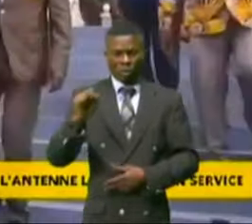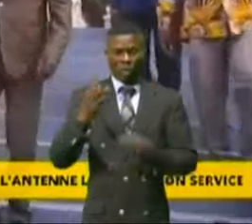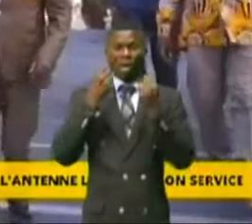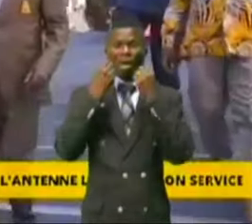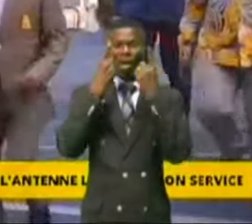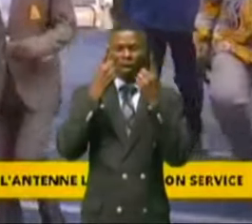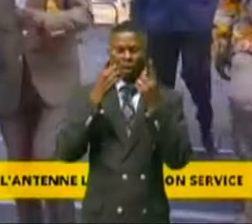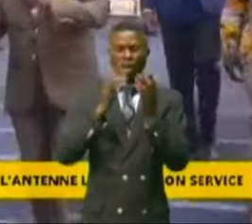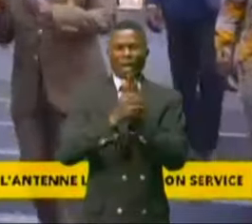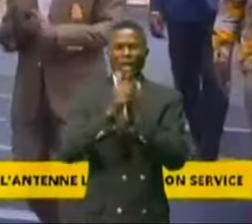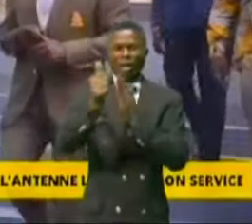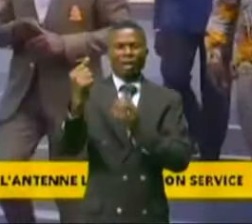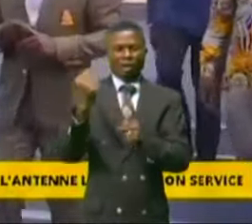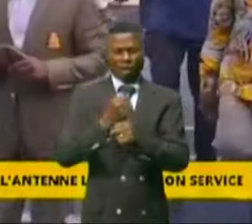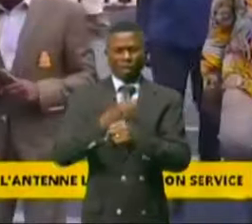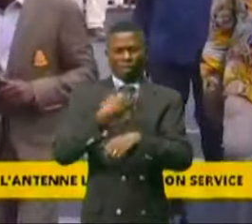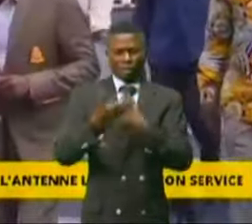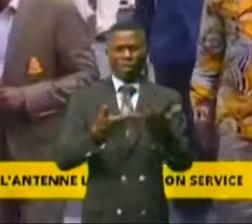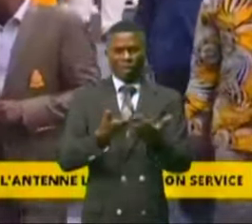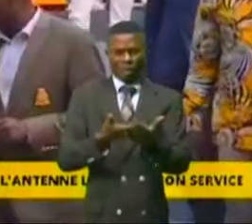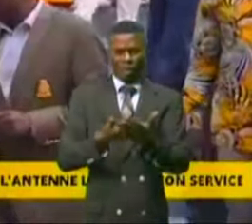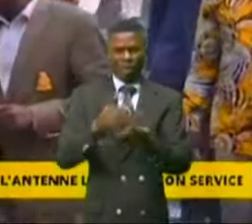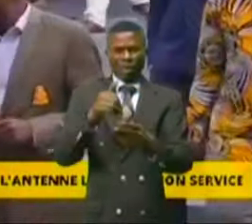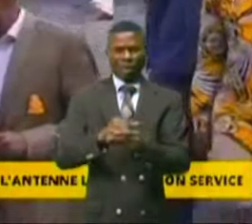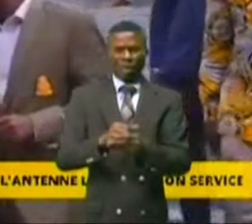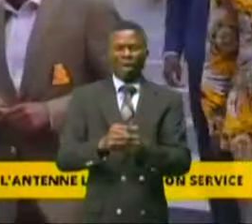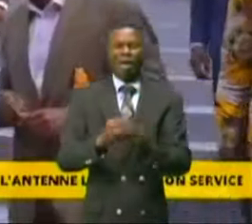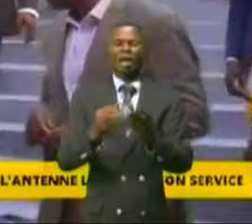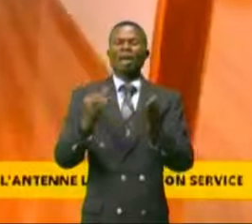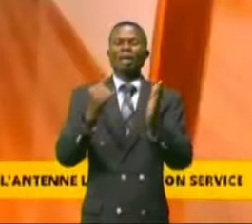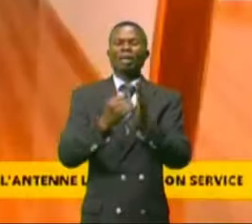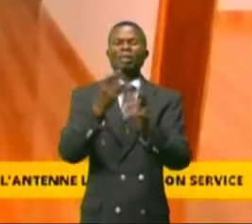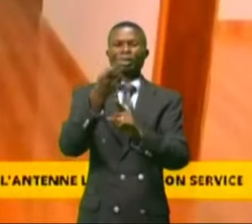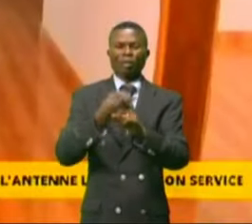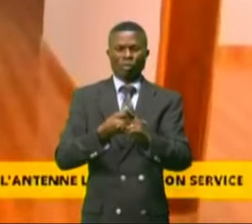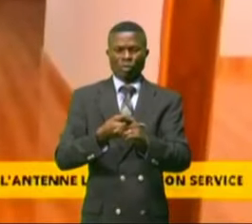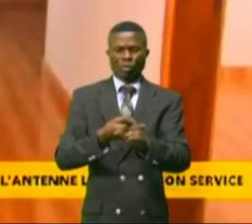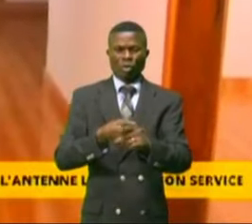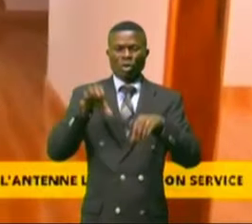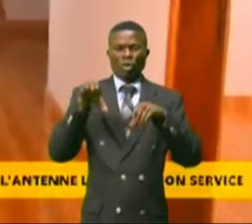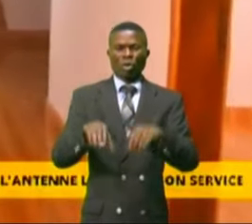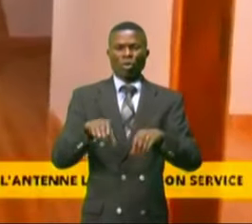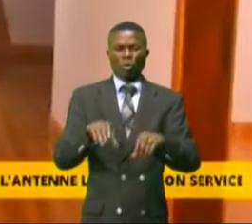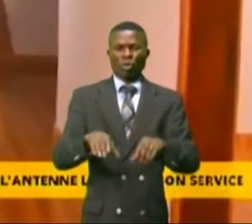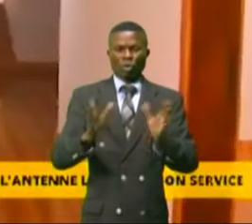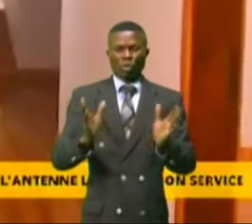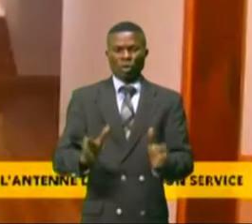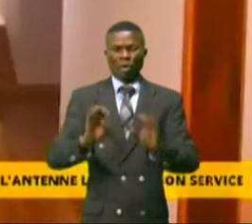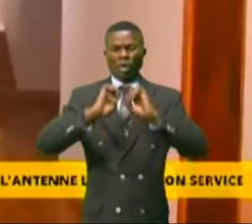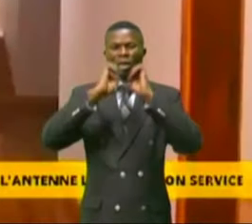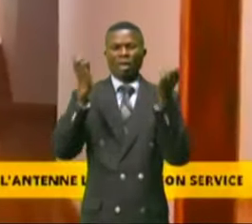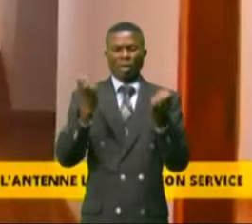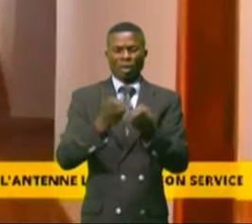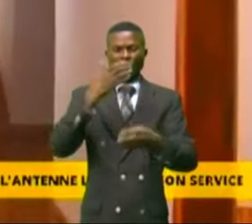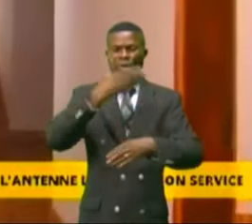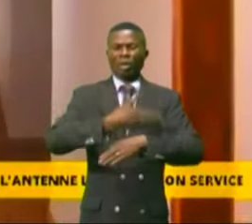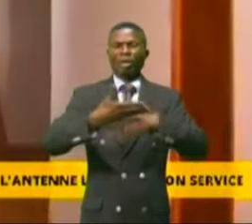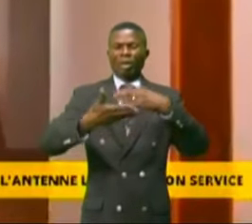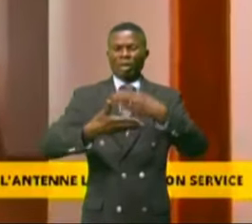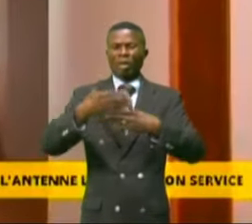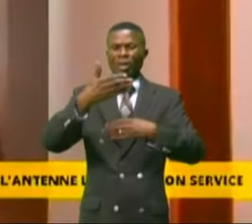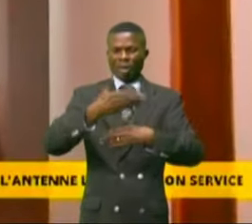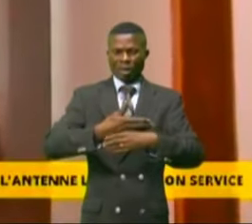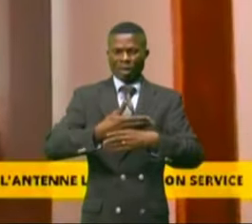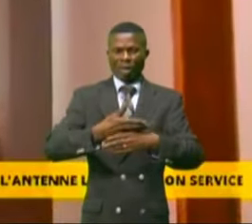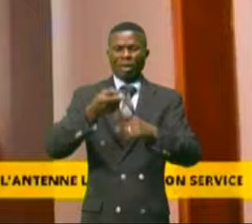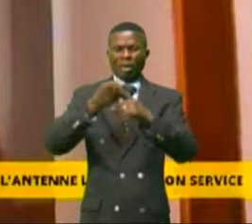par la qualité du travail abattu dans un laps de temps par Congo Designer. Cette entreprise de construction